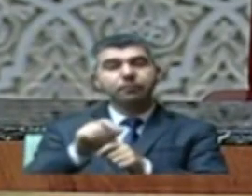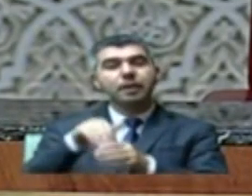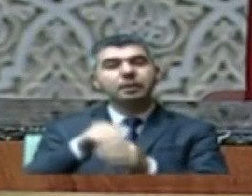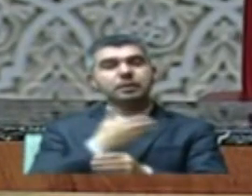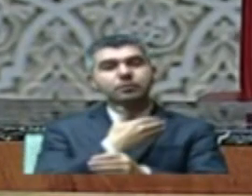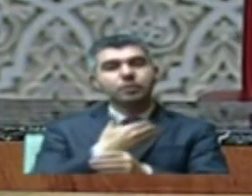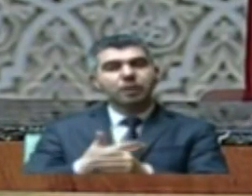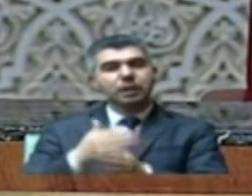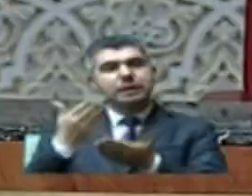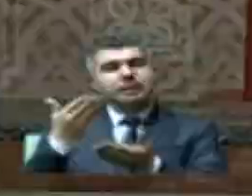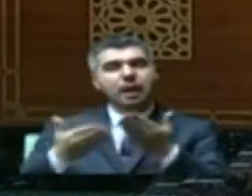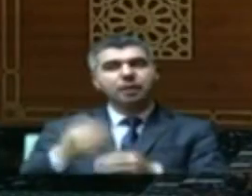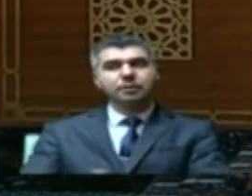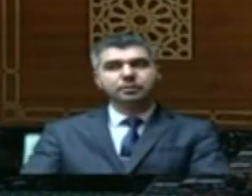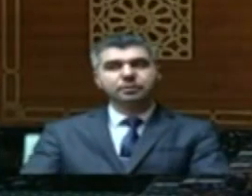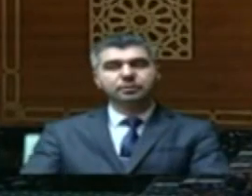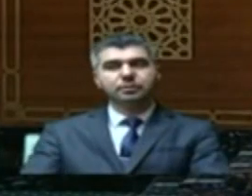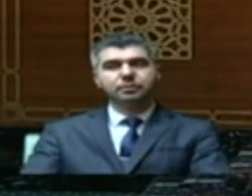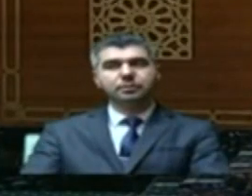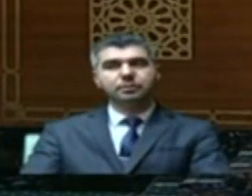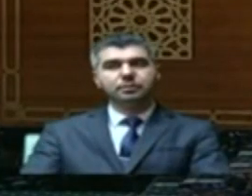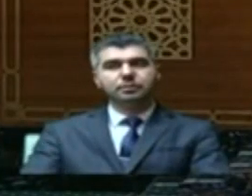الاستقلالي، تفضل السيد المستشار.